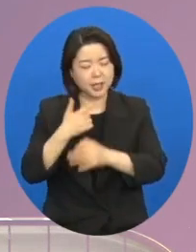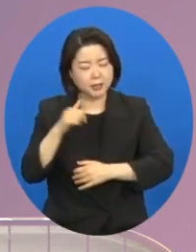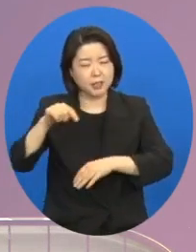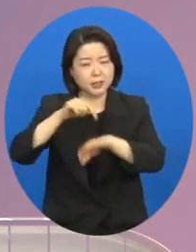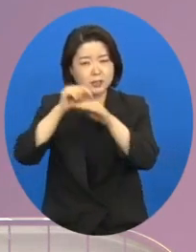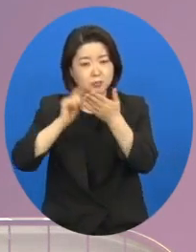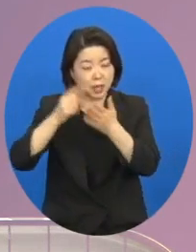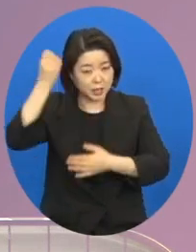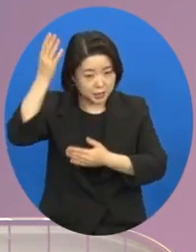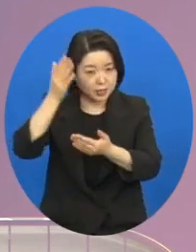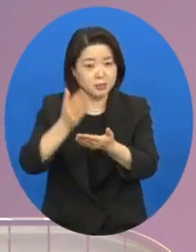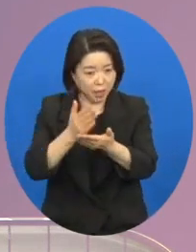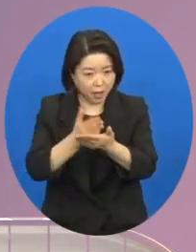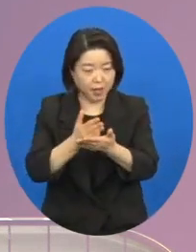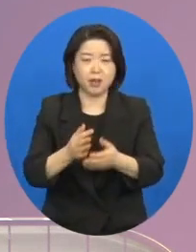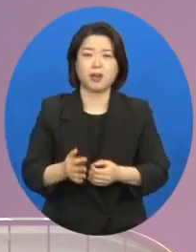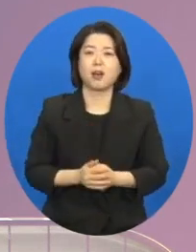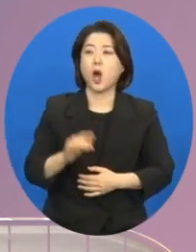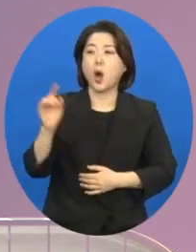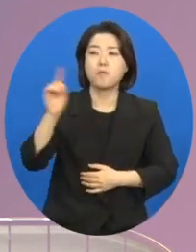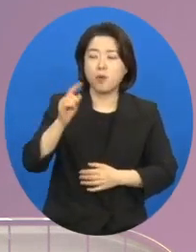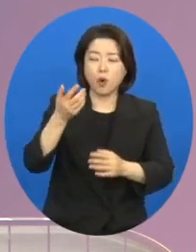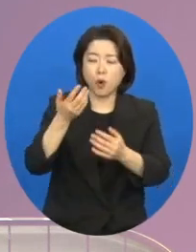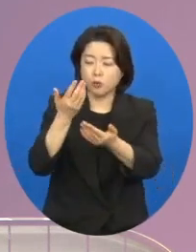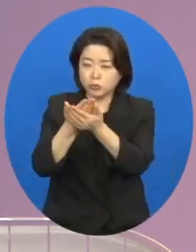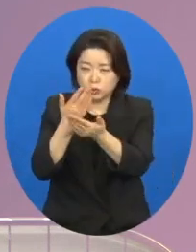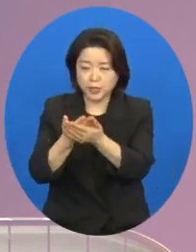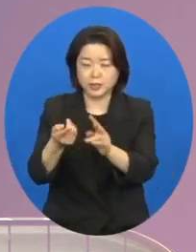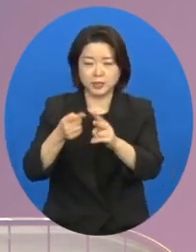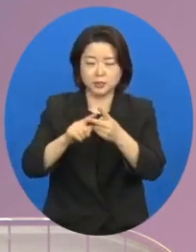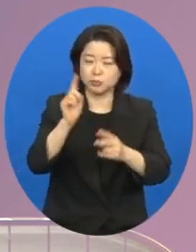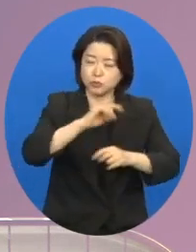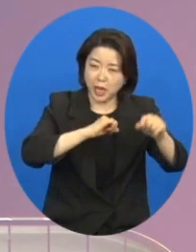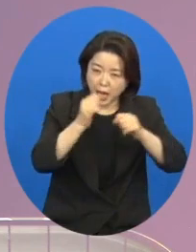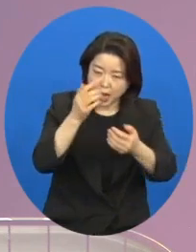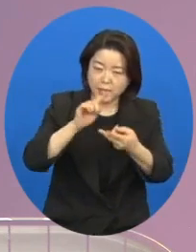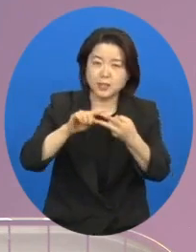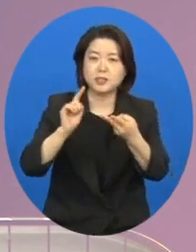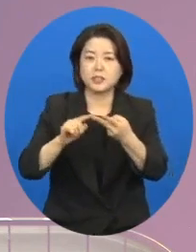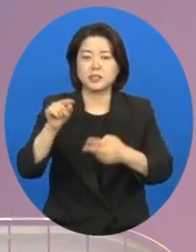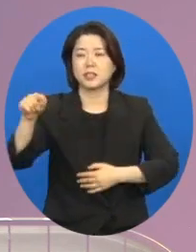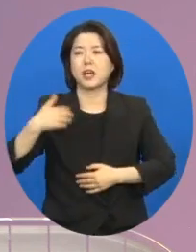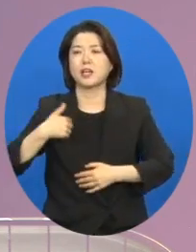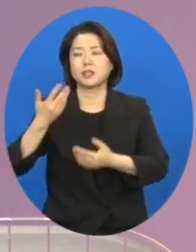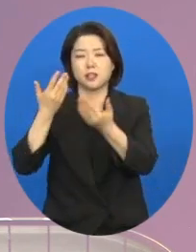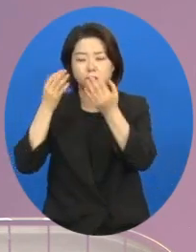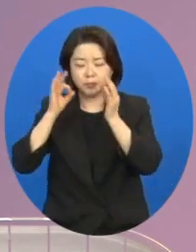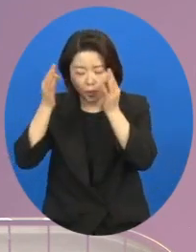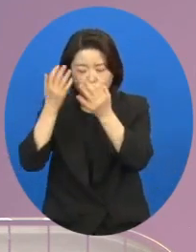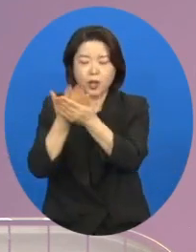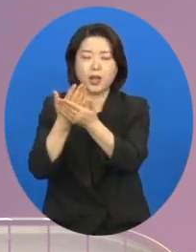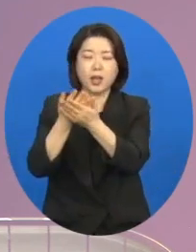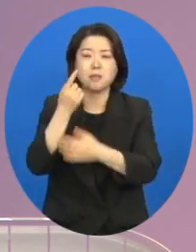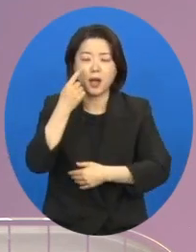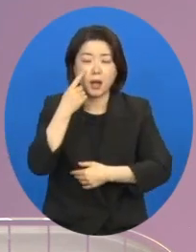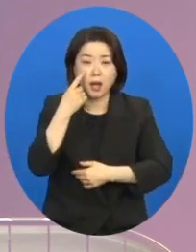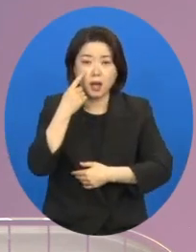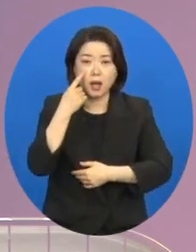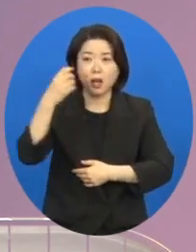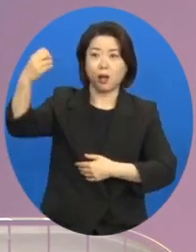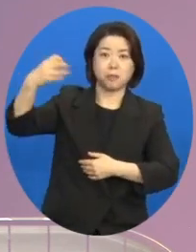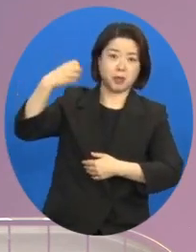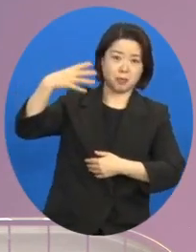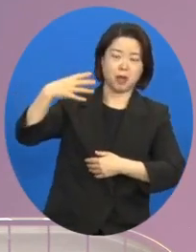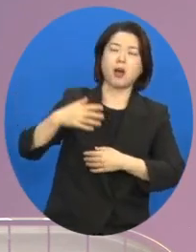마음을 잊지 말아라. 이제는 무엇을 구하든지 무엇을 하든지 나에게 그렇게 구하렴. 네, 주님, 그렇게